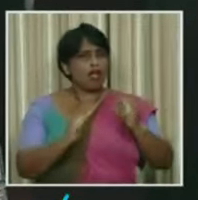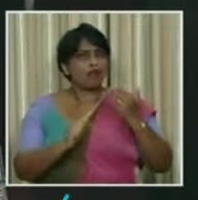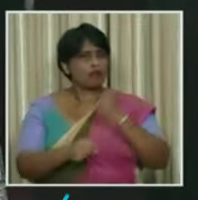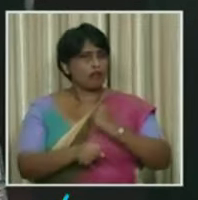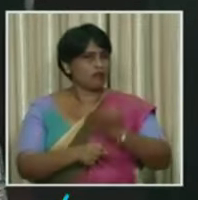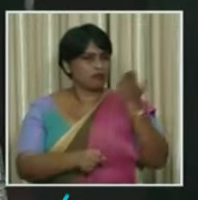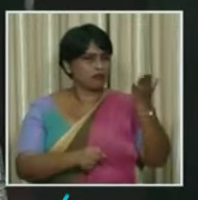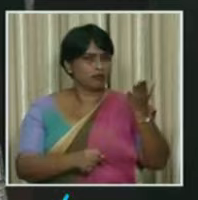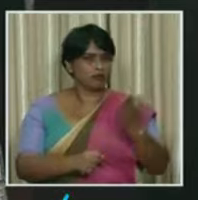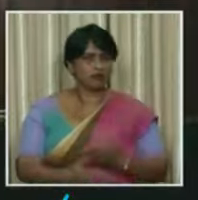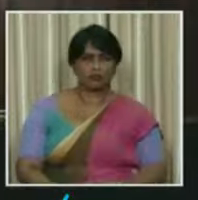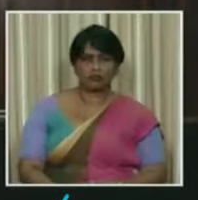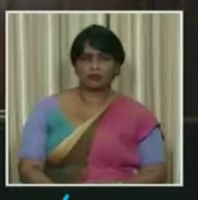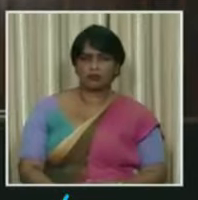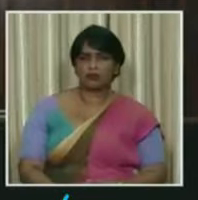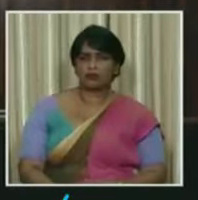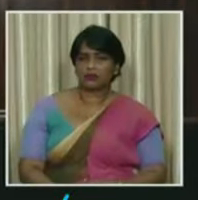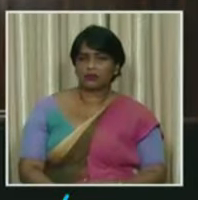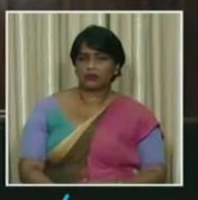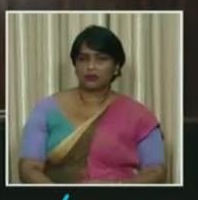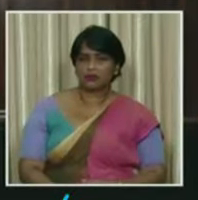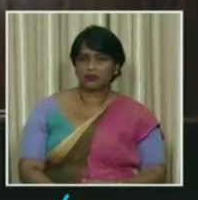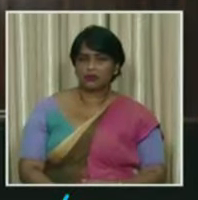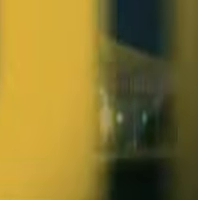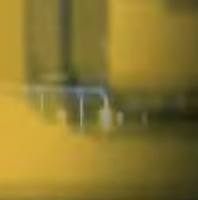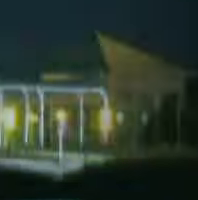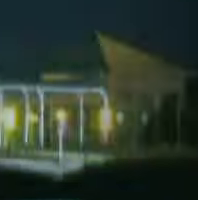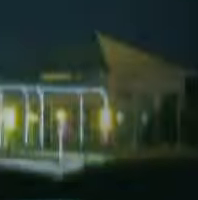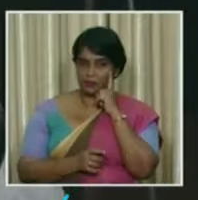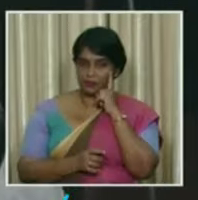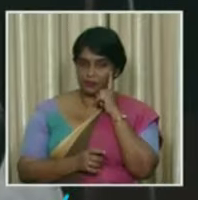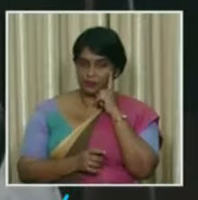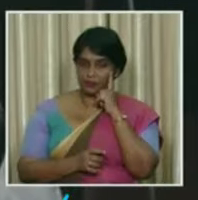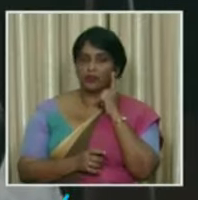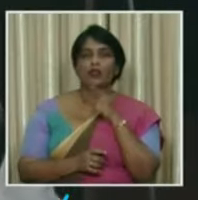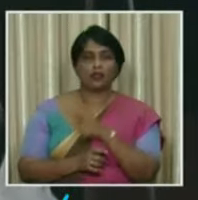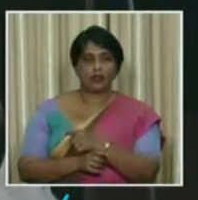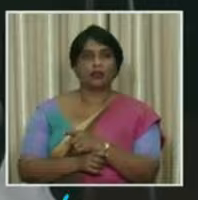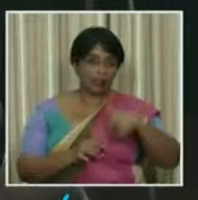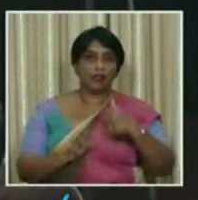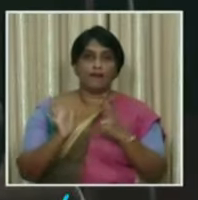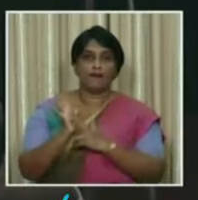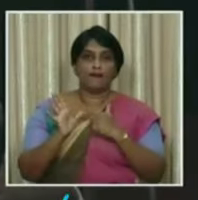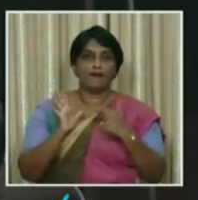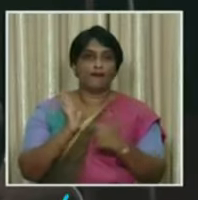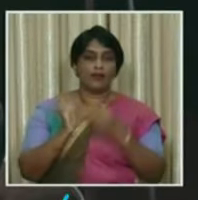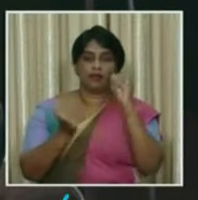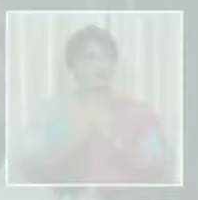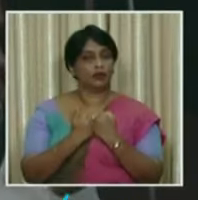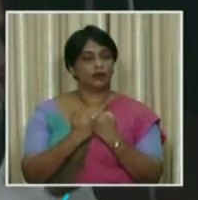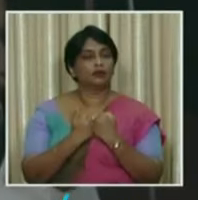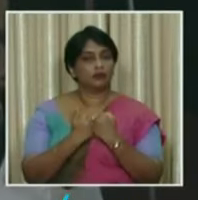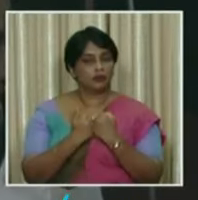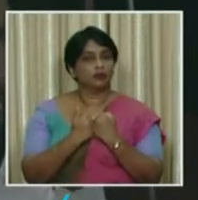ආණ්ඩුවේ මන්ත්‍රී වරු කීපදෙනෙක් කොහොමද ඒක කරන්නේ ඒක මහා මූර්ග ක්‍රියාවක් තෙල් වලට වැට් එක දාලා තියෙනවා. මේ නිසා තෙල් මිල ඉහළ